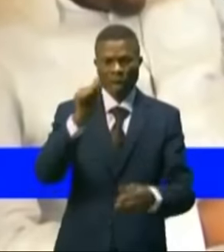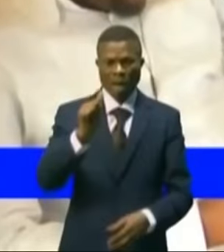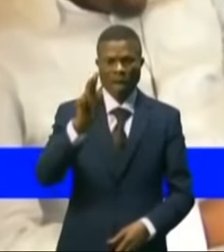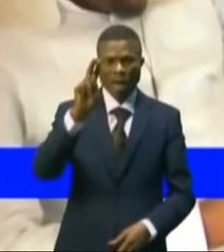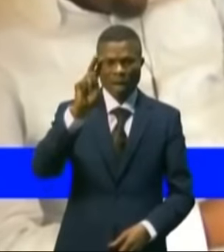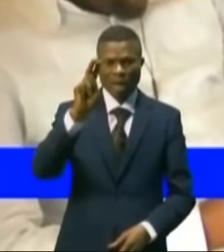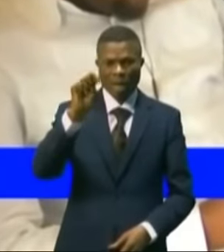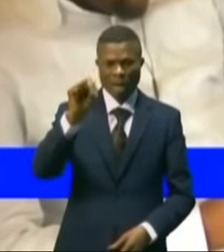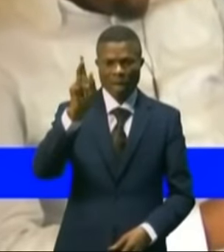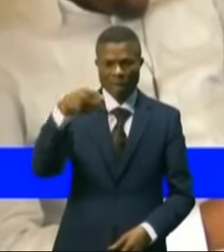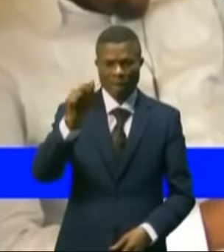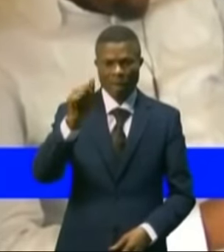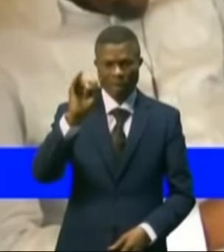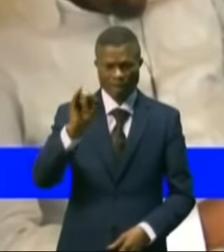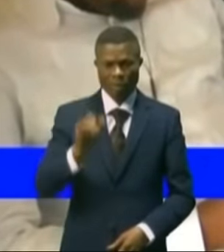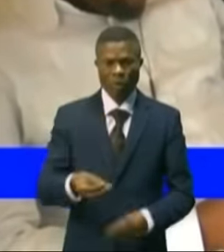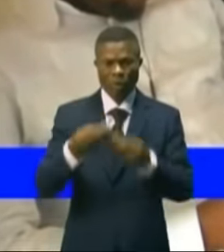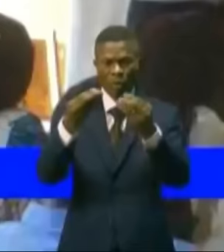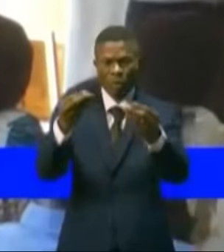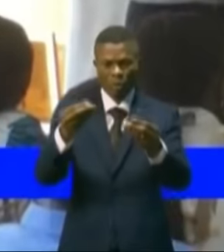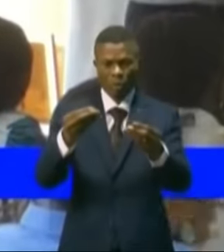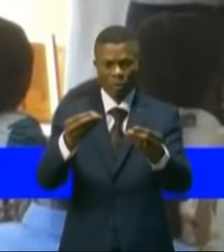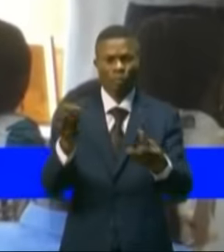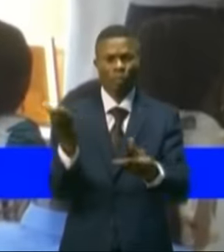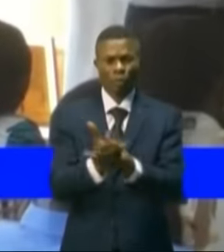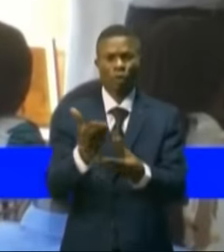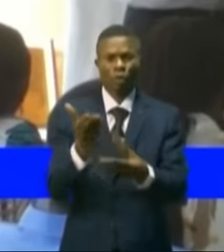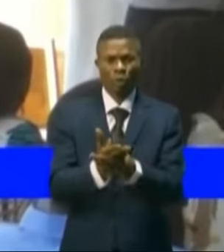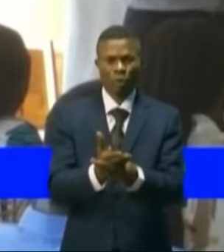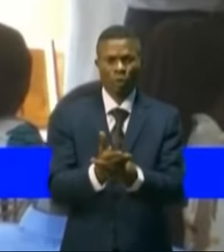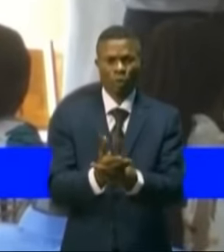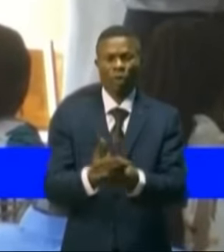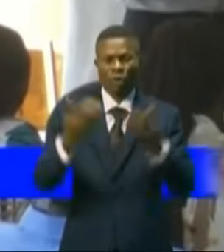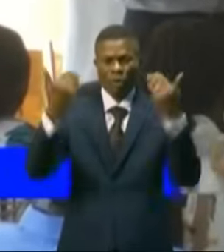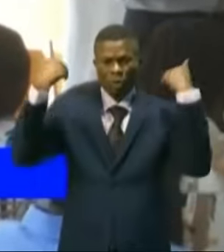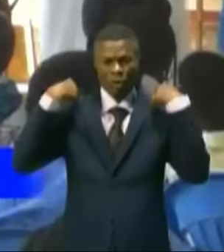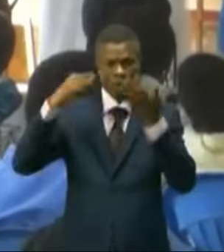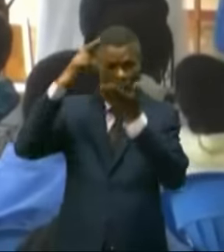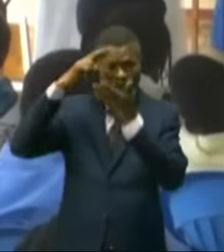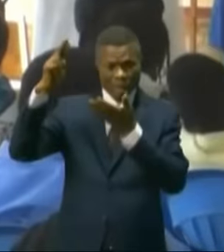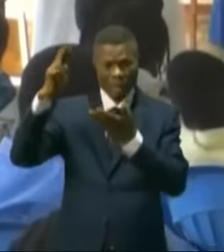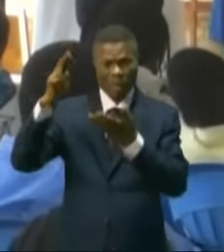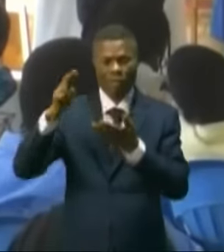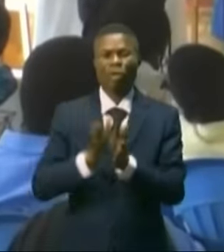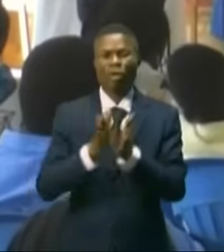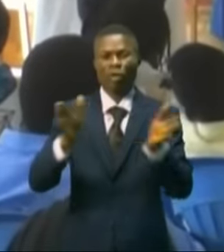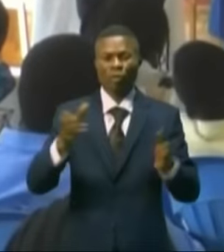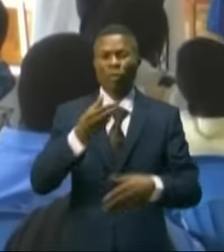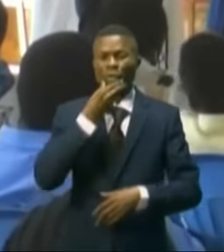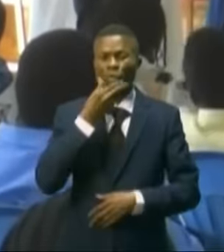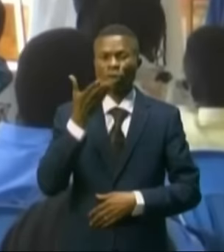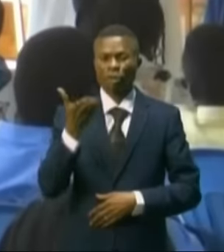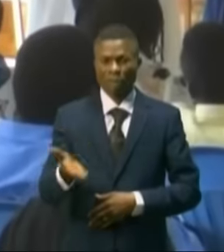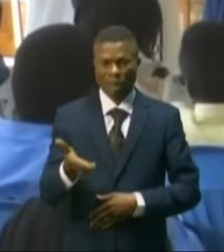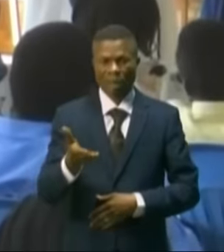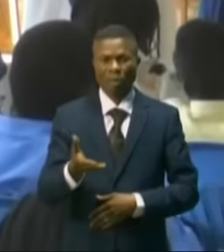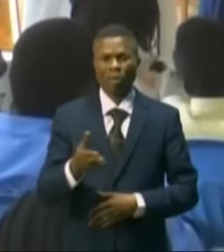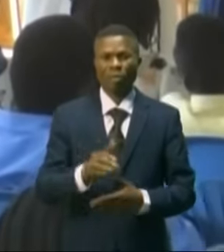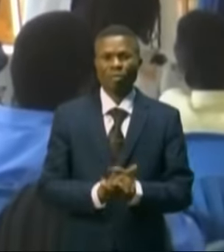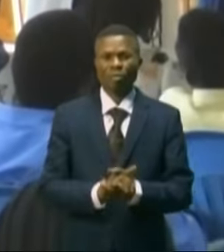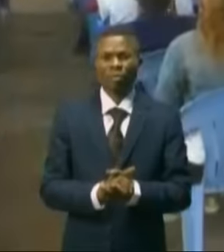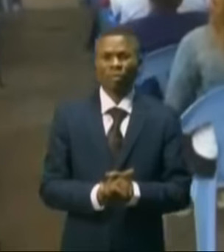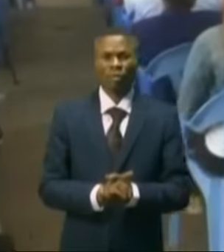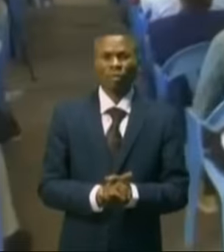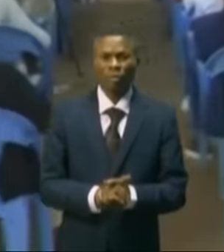a procédé à la remise d'un arsenal de documents au recteur de l'Université officielle de Mbujimaï en guise de leur